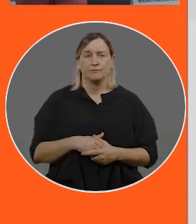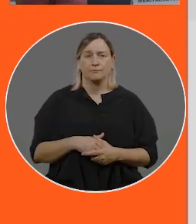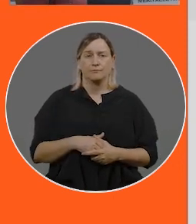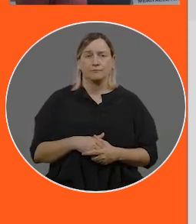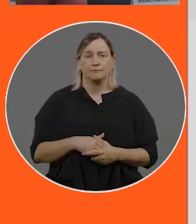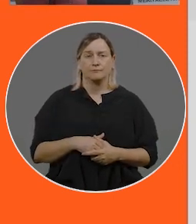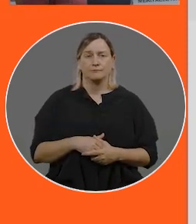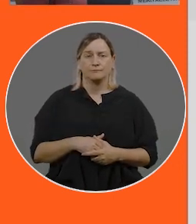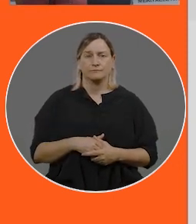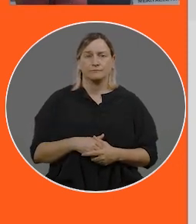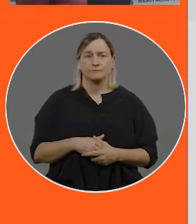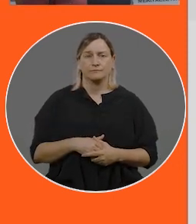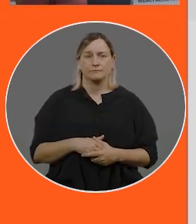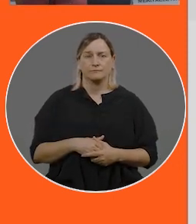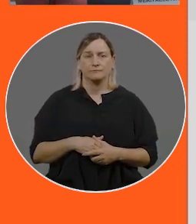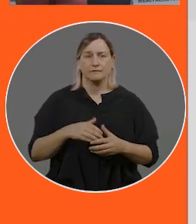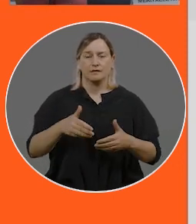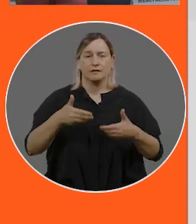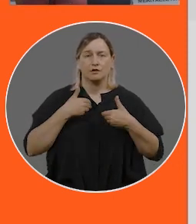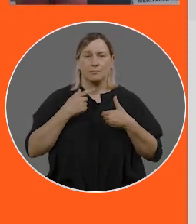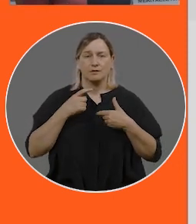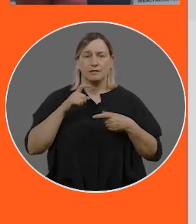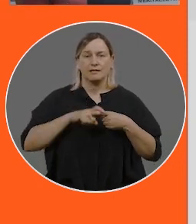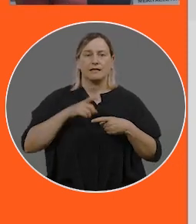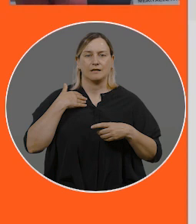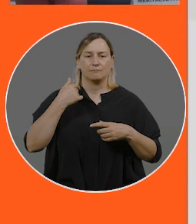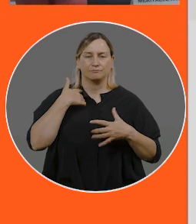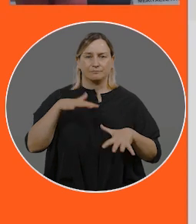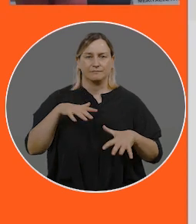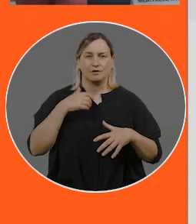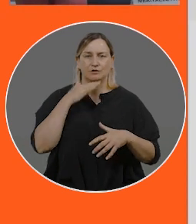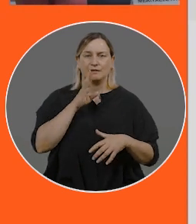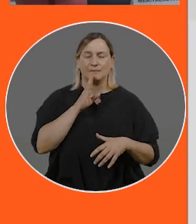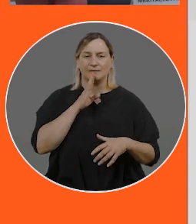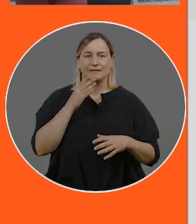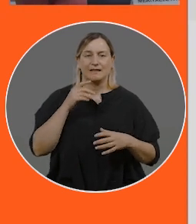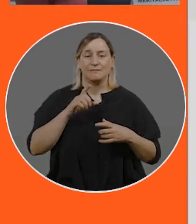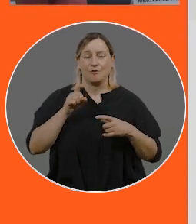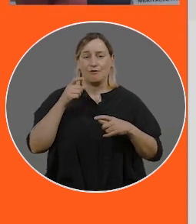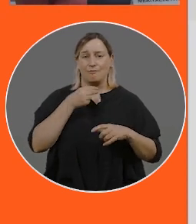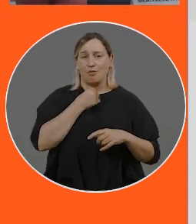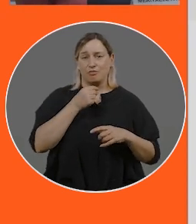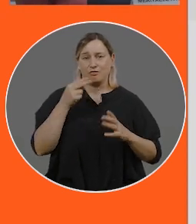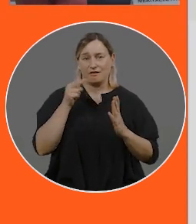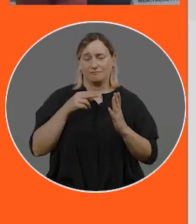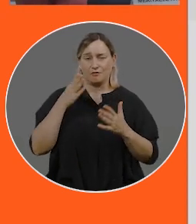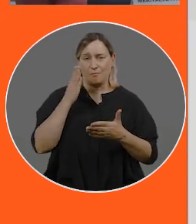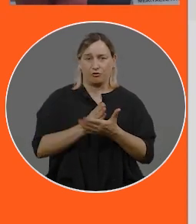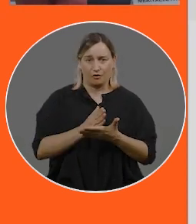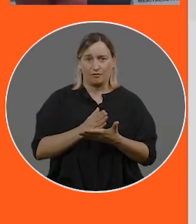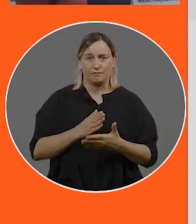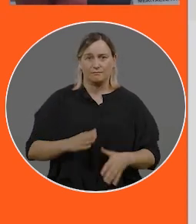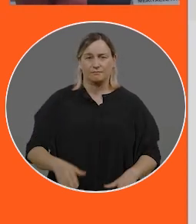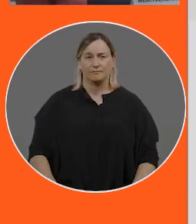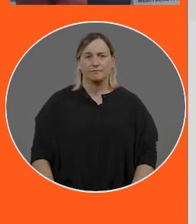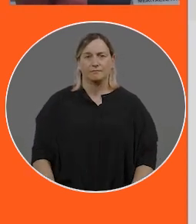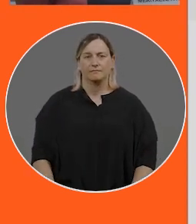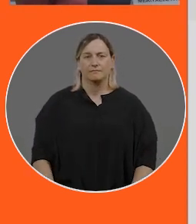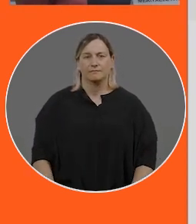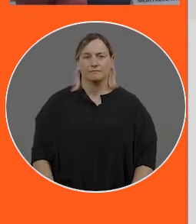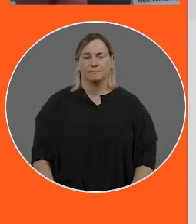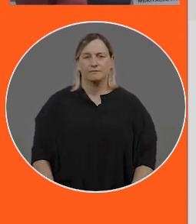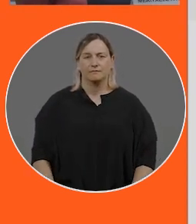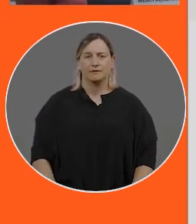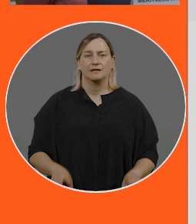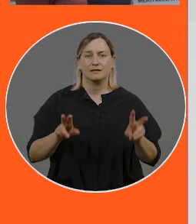mig penjat i no m'està parlant, és que està penjat, és que no sé què està passant, però bueno, és igual. El cas és que